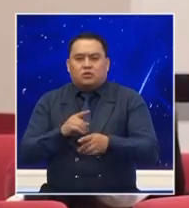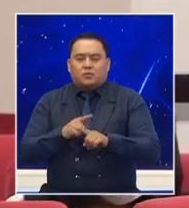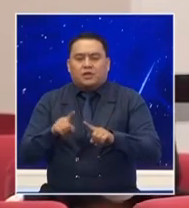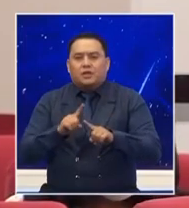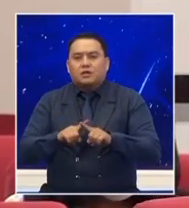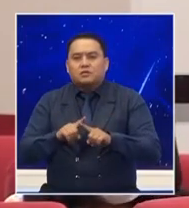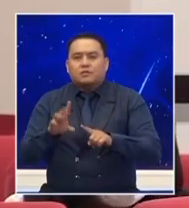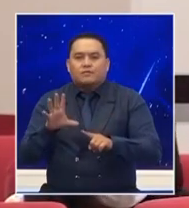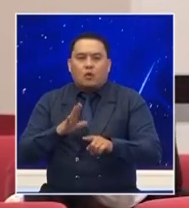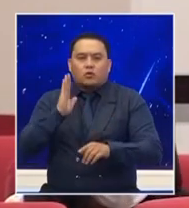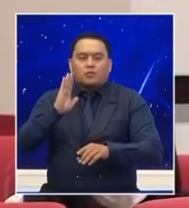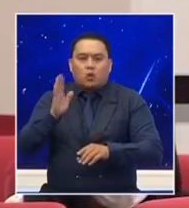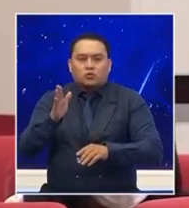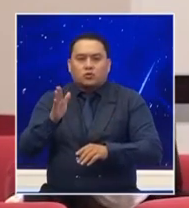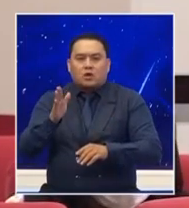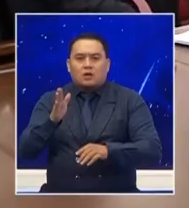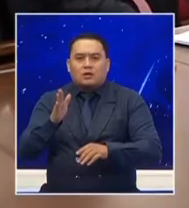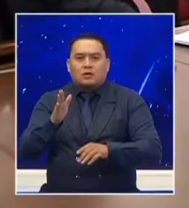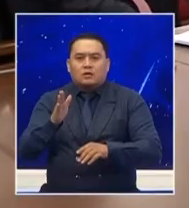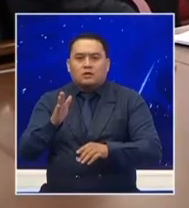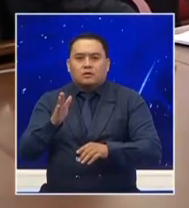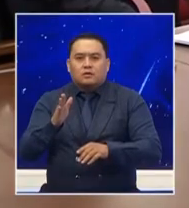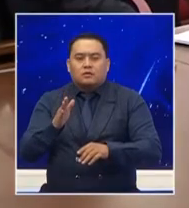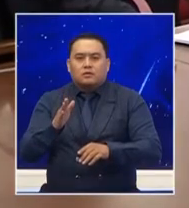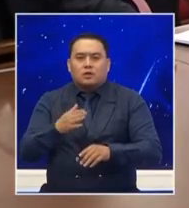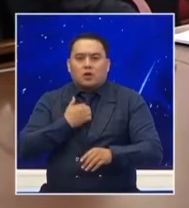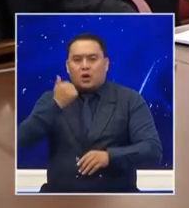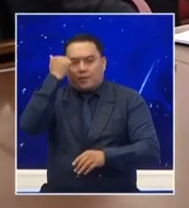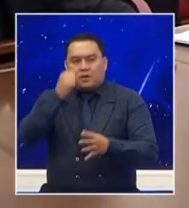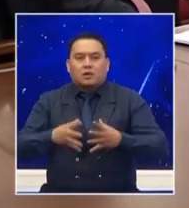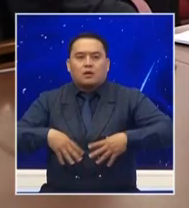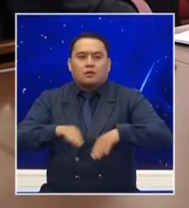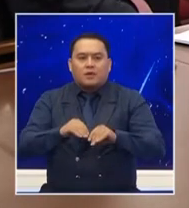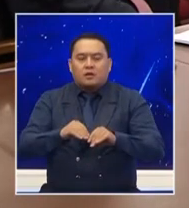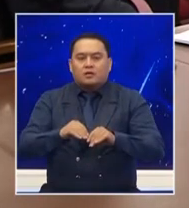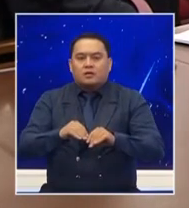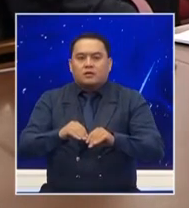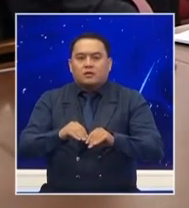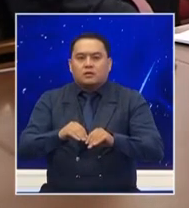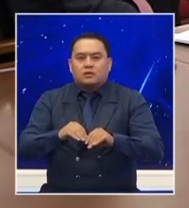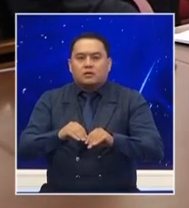жақтайтын зауытымыз толыққанды жұмыс жасап, көп балалы отбасыларға, жағдай төмен жанұяларға